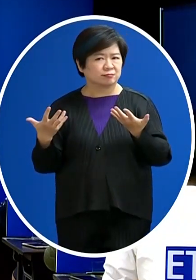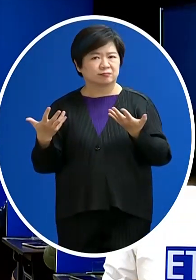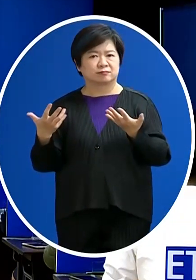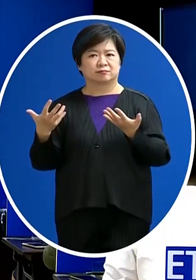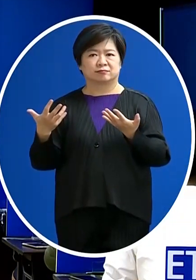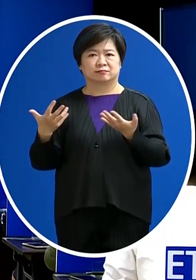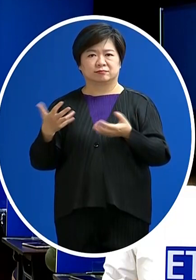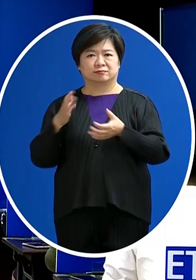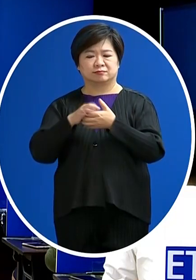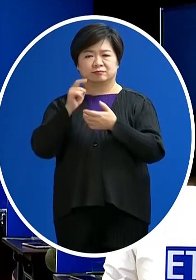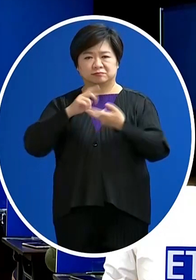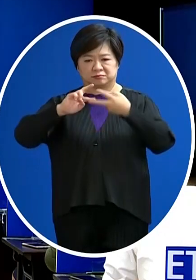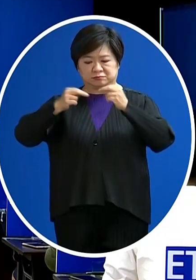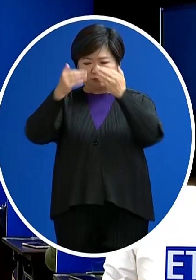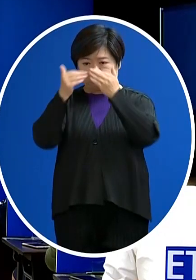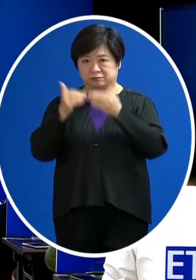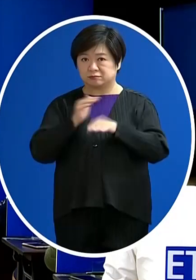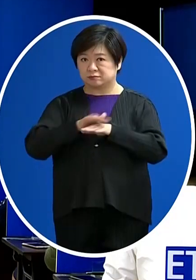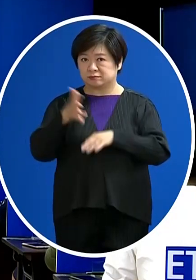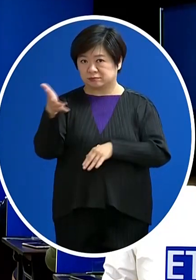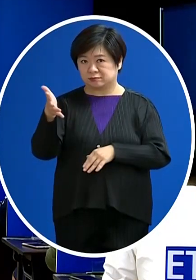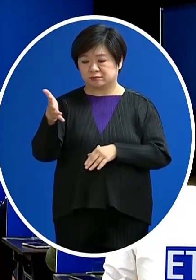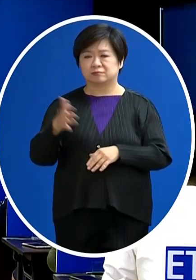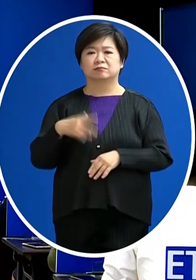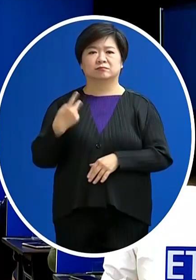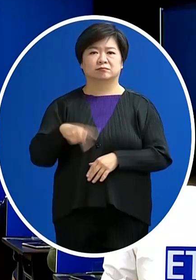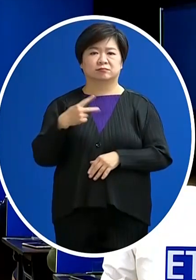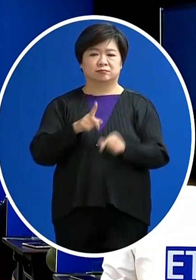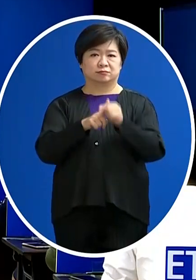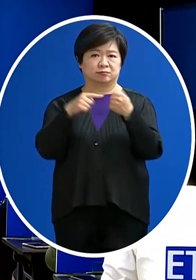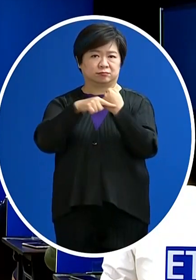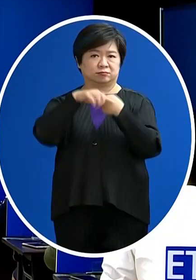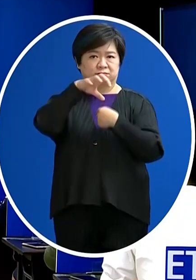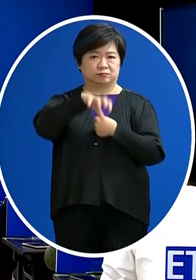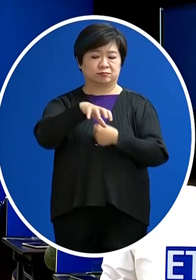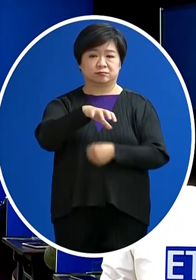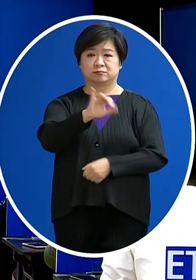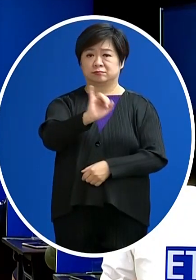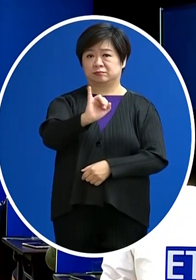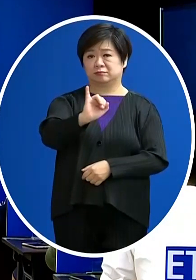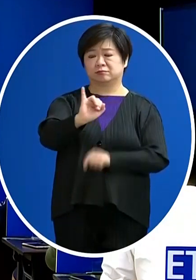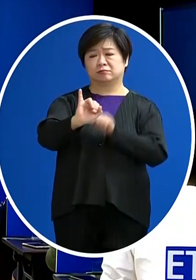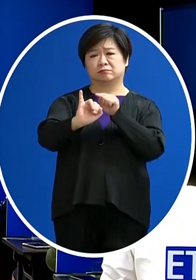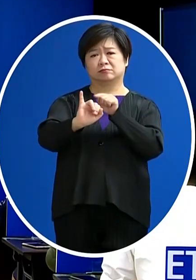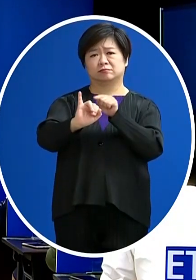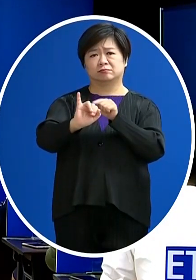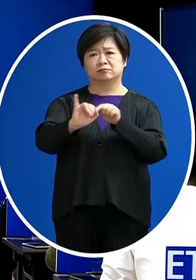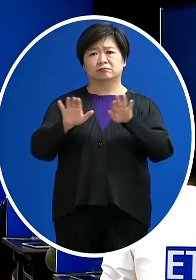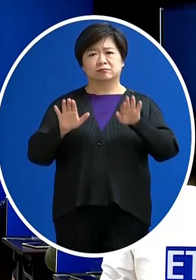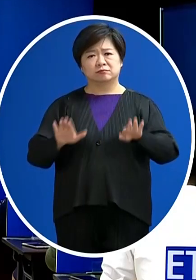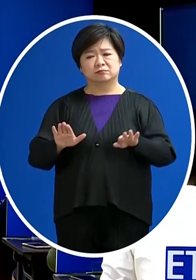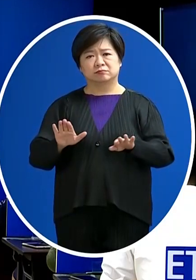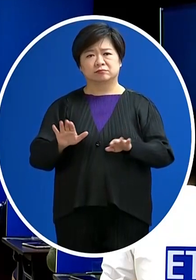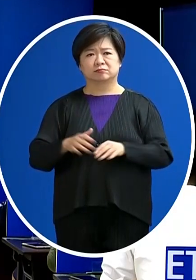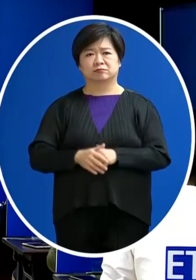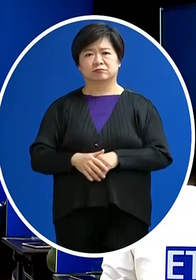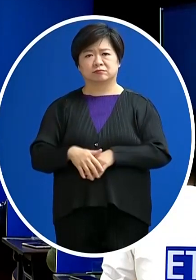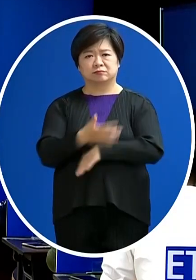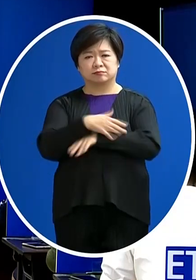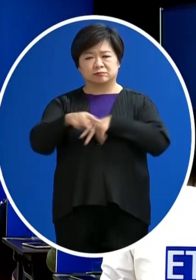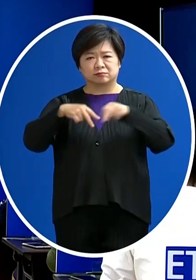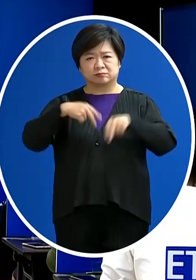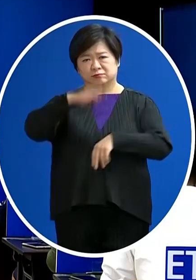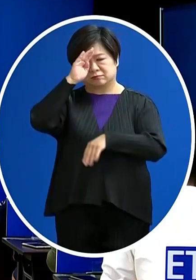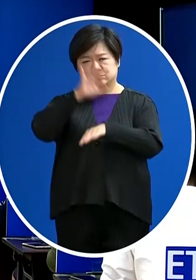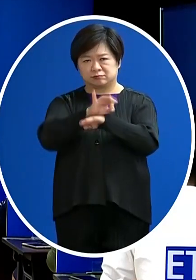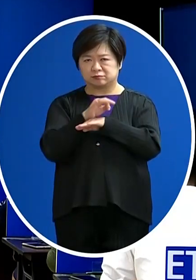进行那个经定序吗？然后再来第二题，还是想问一下中研院的这个女研究员哦，那么目前我们根据她的这个流行病学的资